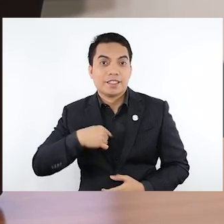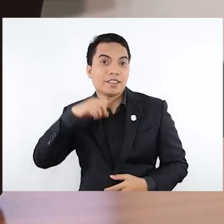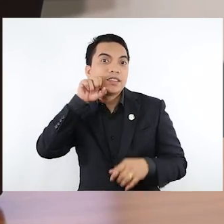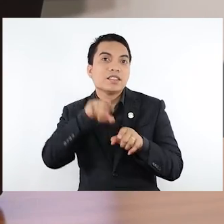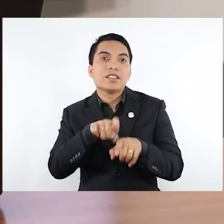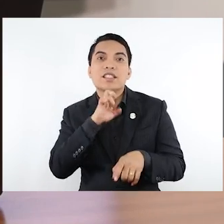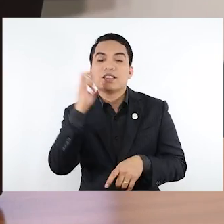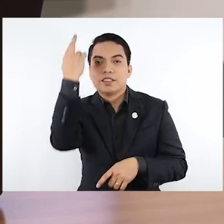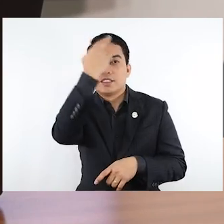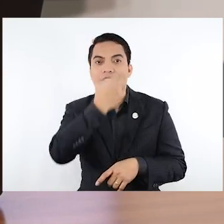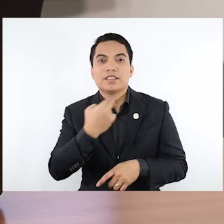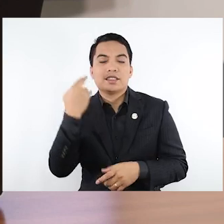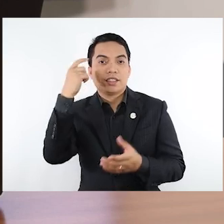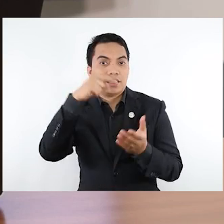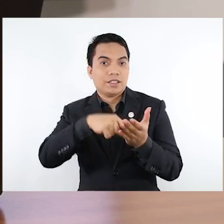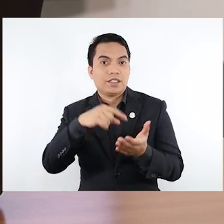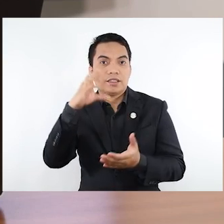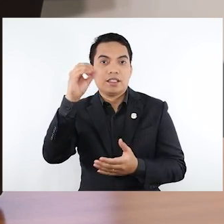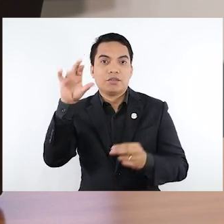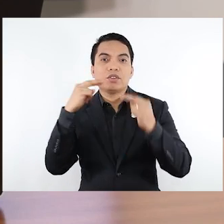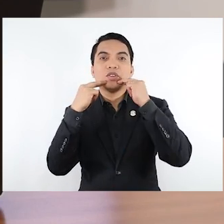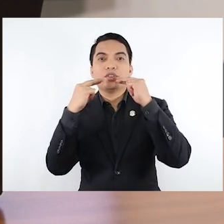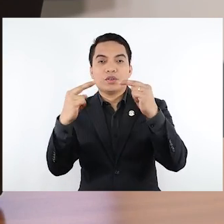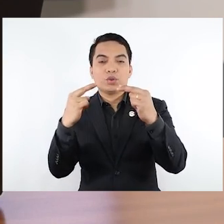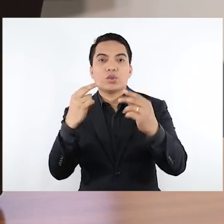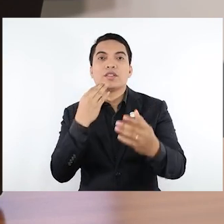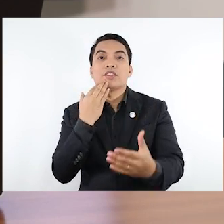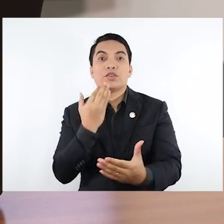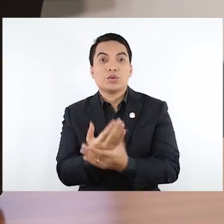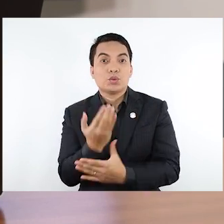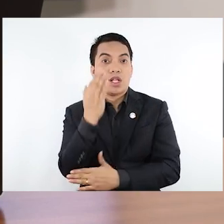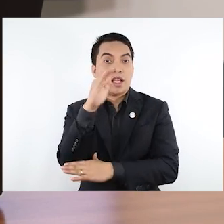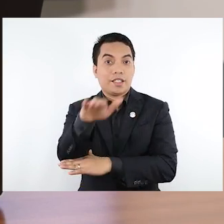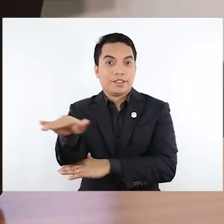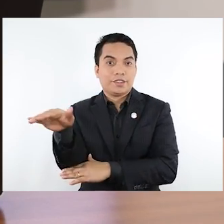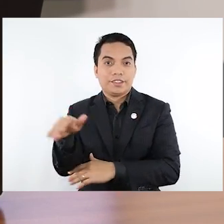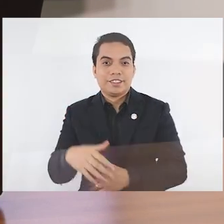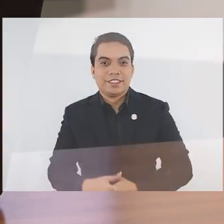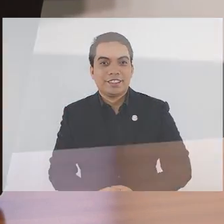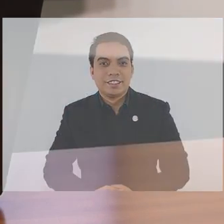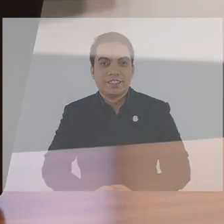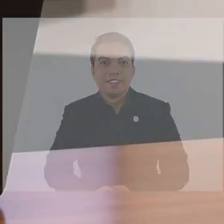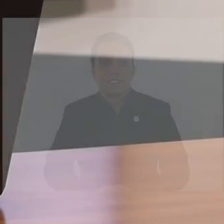Ako po si kapatid na Ella Ronquillo at ito ang CFO News. Magandang hapon po.